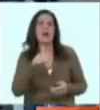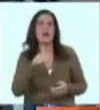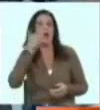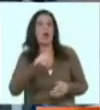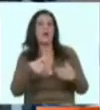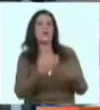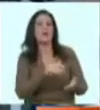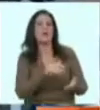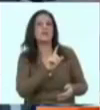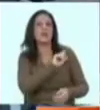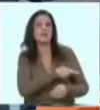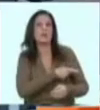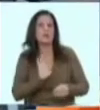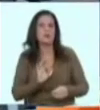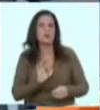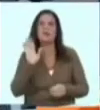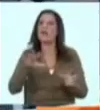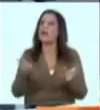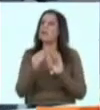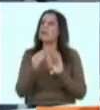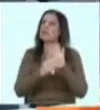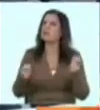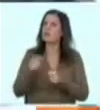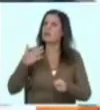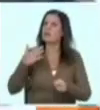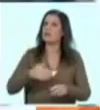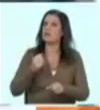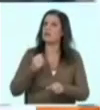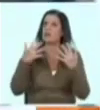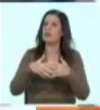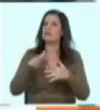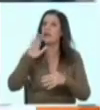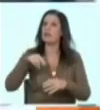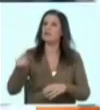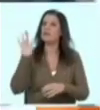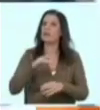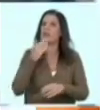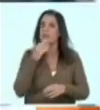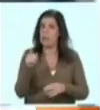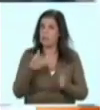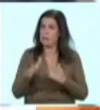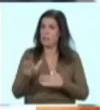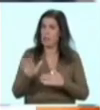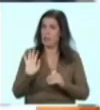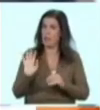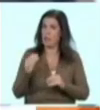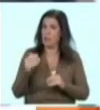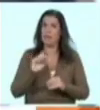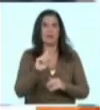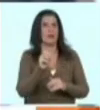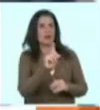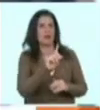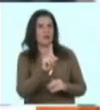הכל נכון. וגם עם המשותפת הם רוצים לעשות קואליציה שהם אנטי ישראל. אז הם היו בסדר. לא, לא, כי לא... אנחנו לא בסדר. מיקי, לא